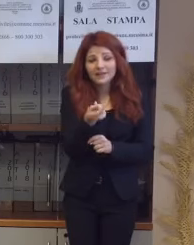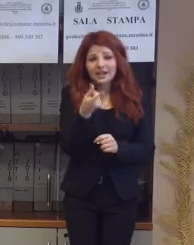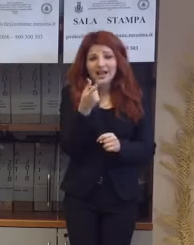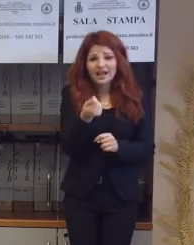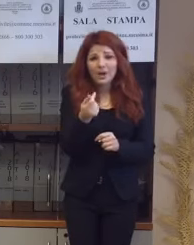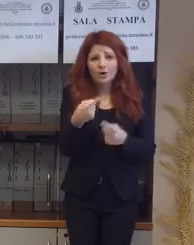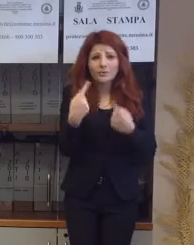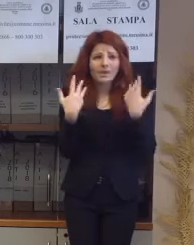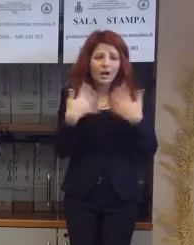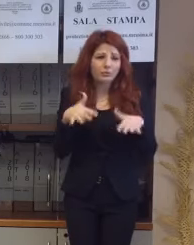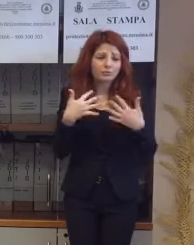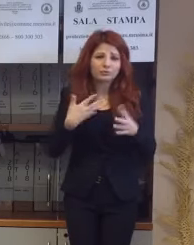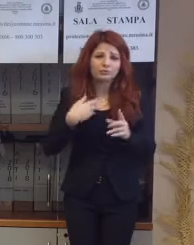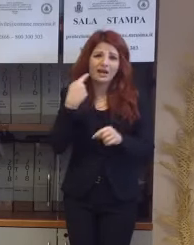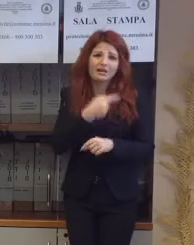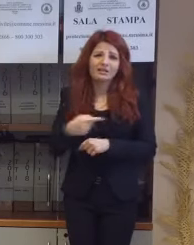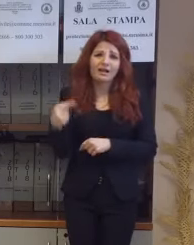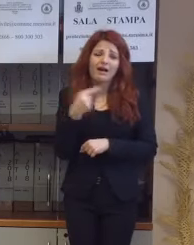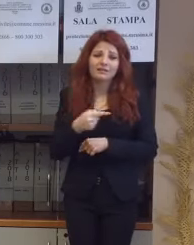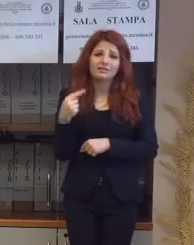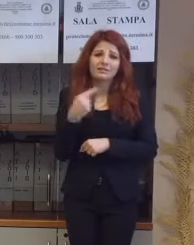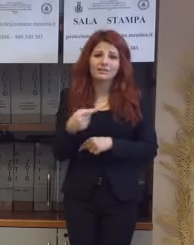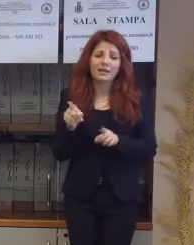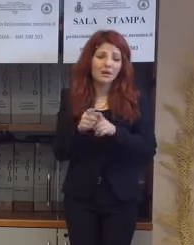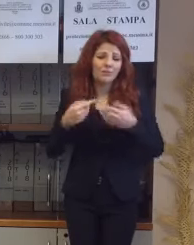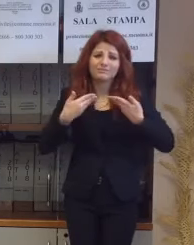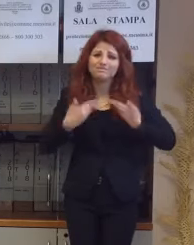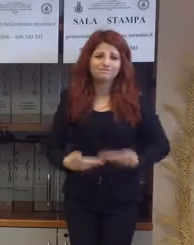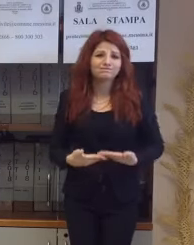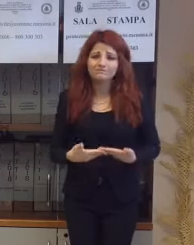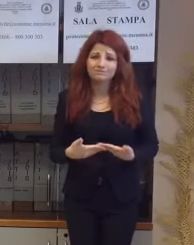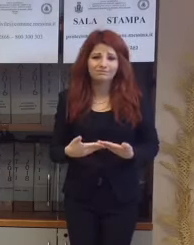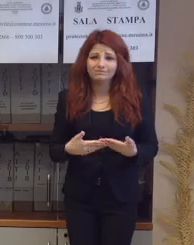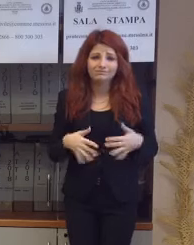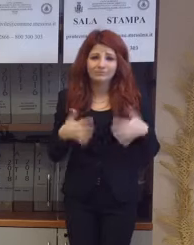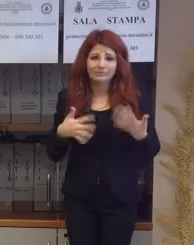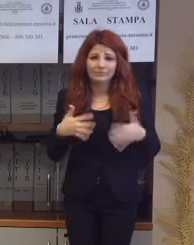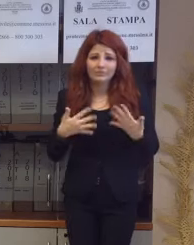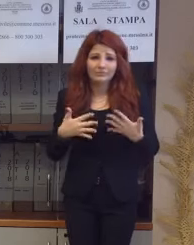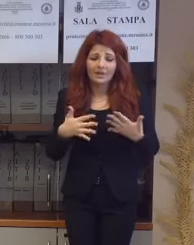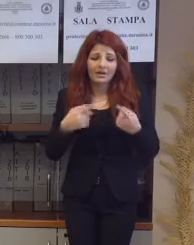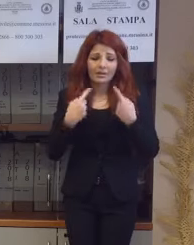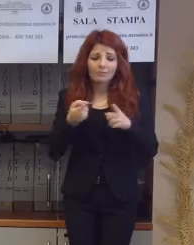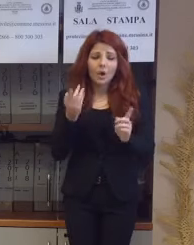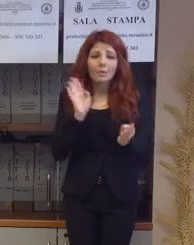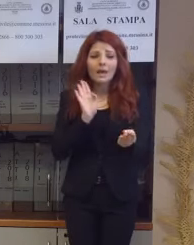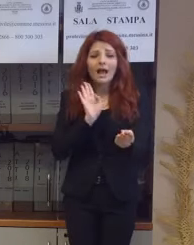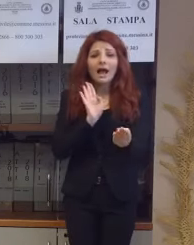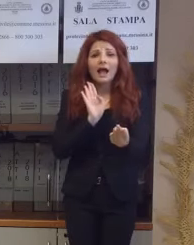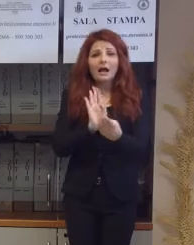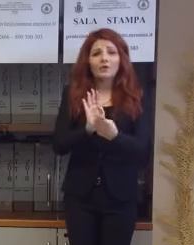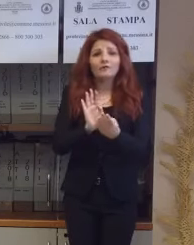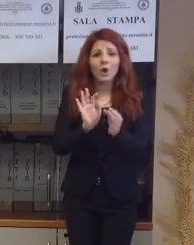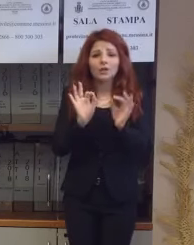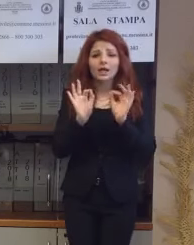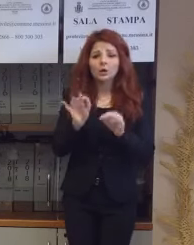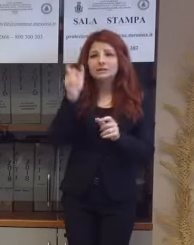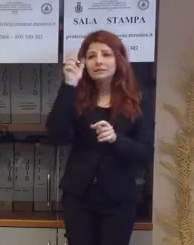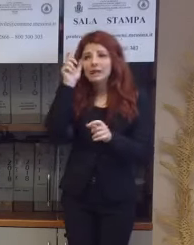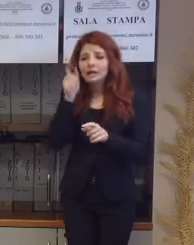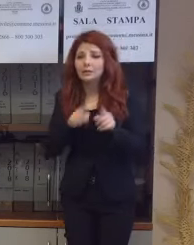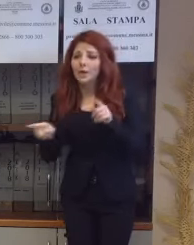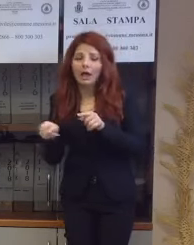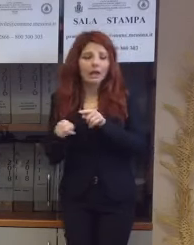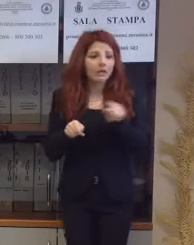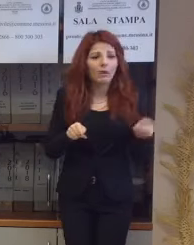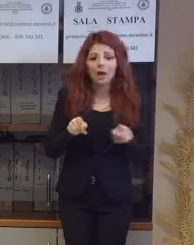negativa e anche depressiva, come si dice tecnicamente, e per la quale non si può ovviamente affrontare il tema col gioco delle tre carte, e come